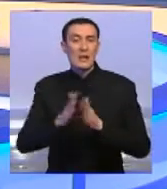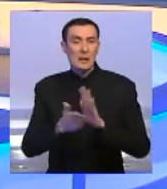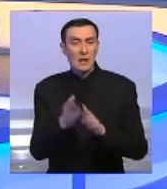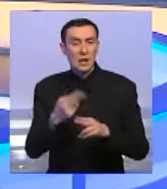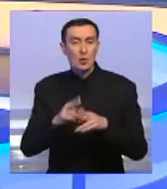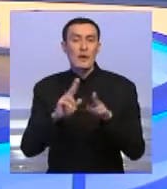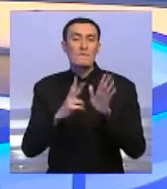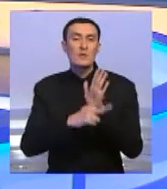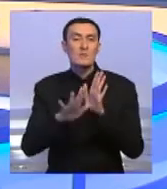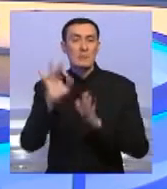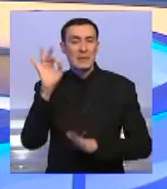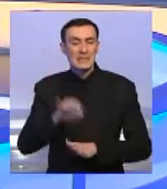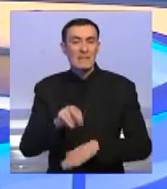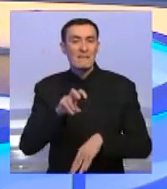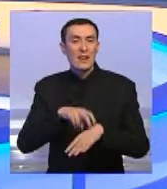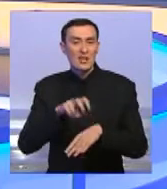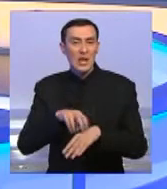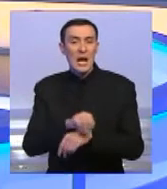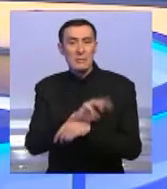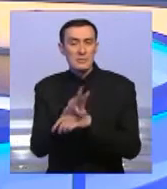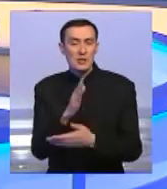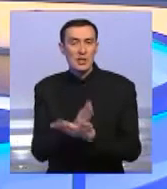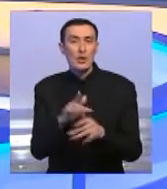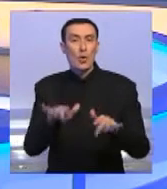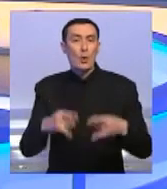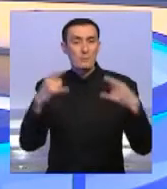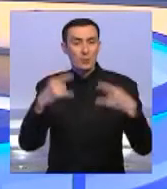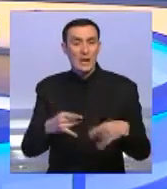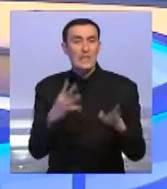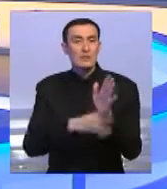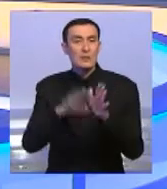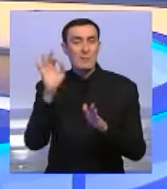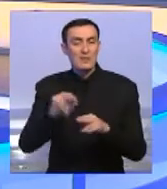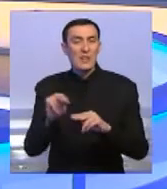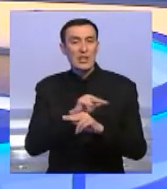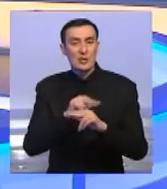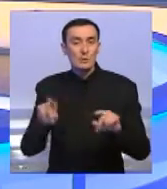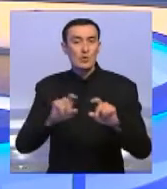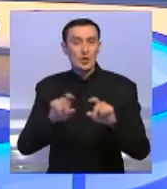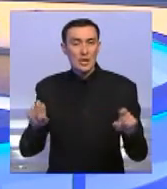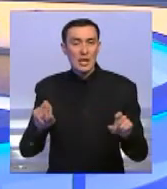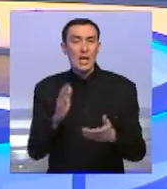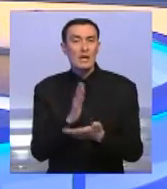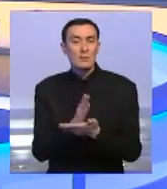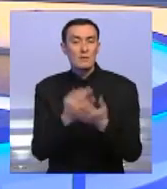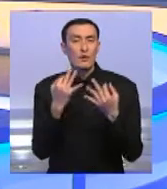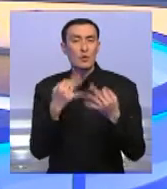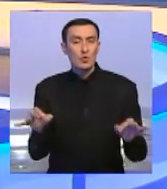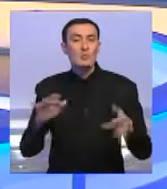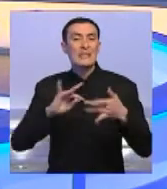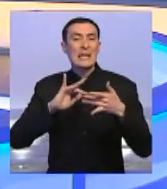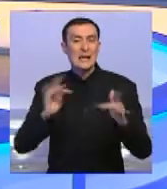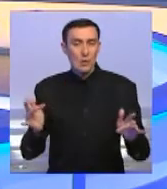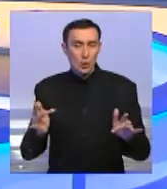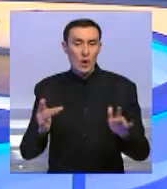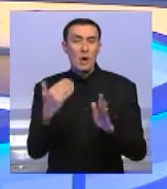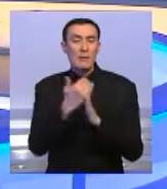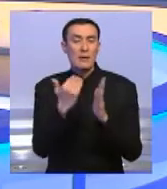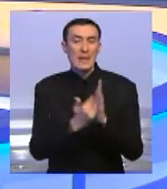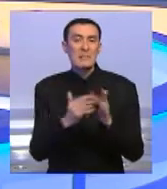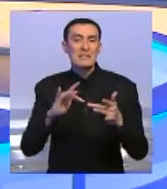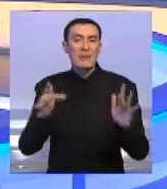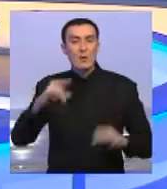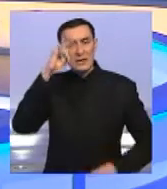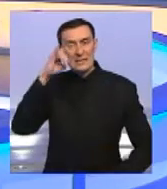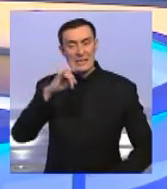которой 85% врачей обеспечены компьютерами, а 90% лечебных учреждений получили доступ к интернету. По программе